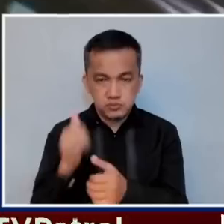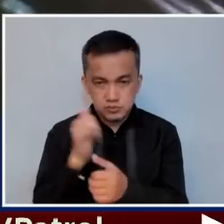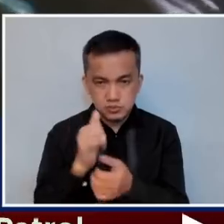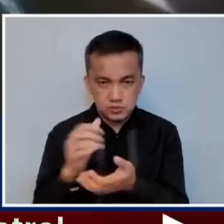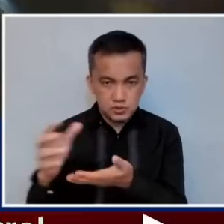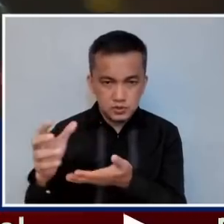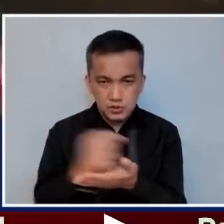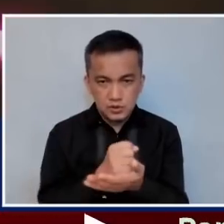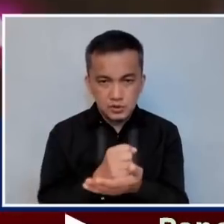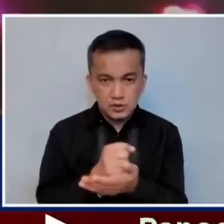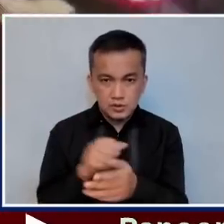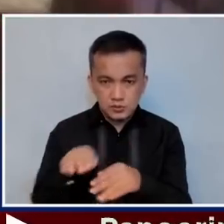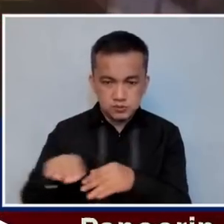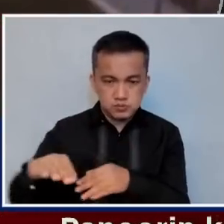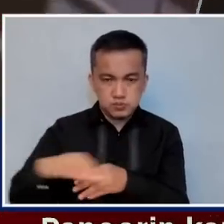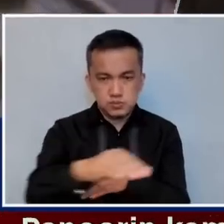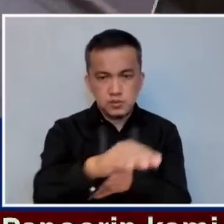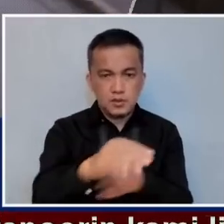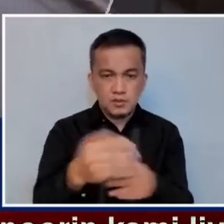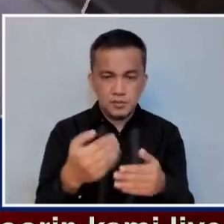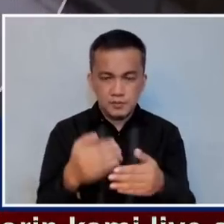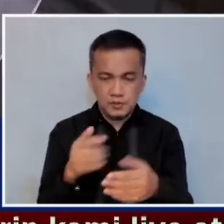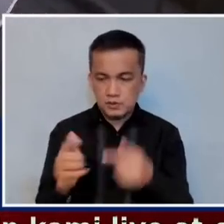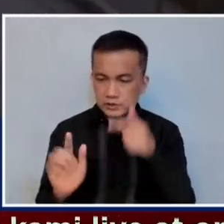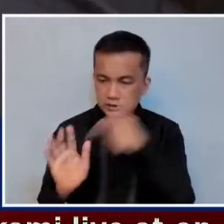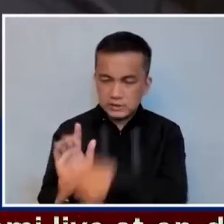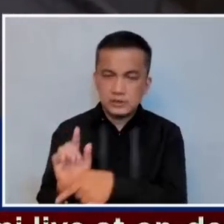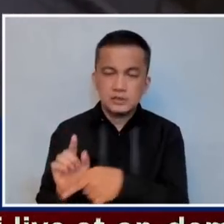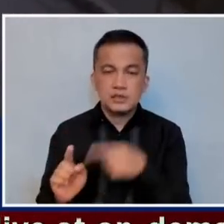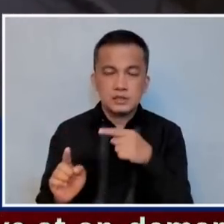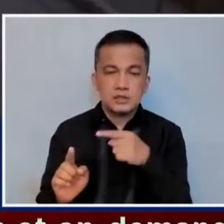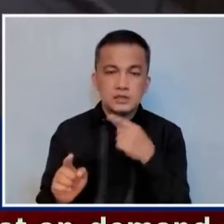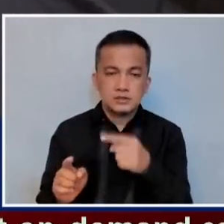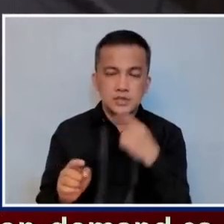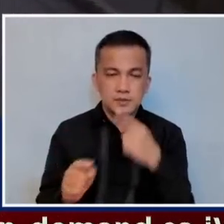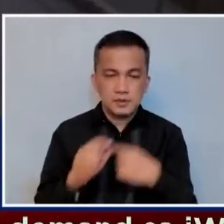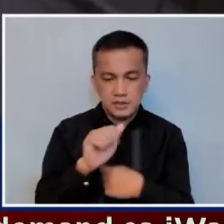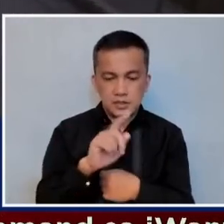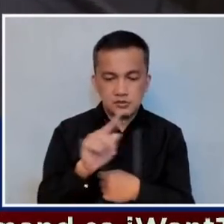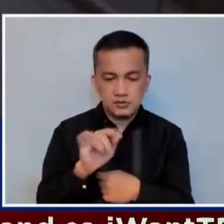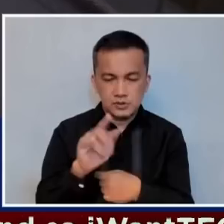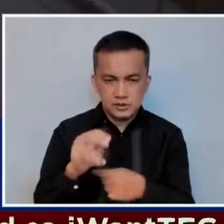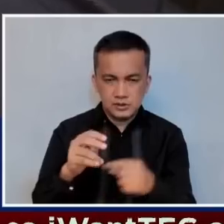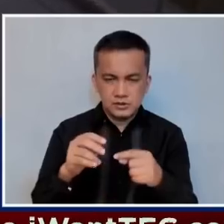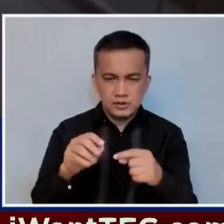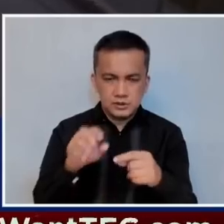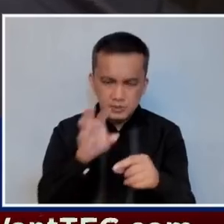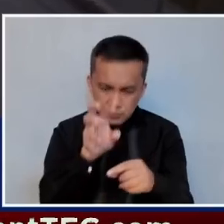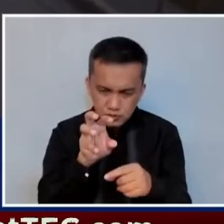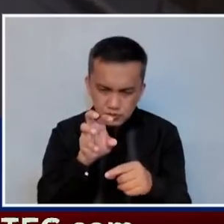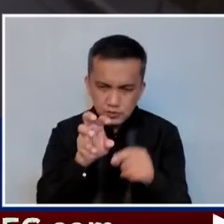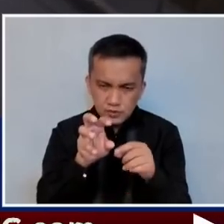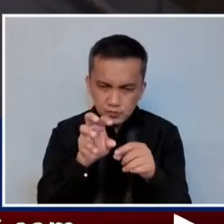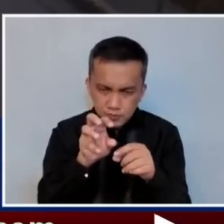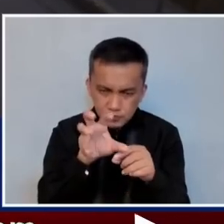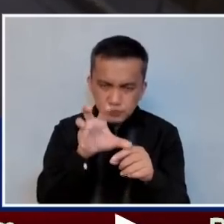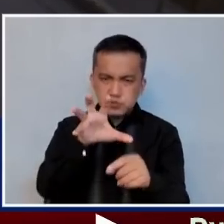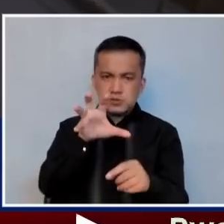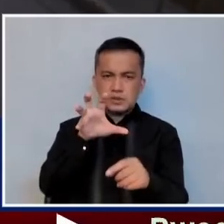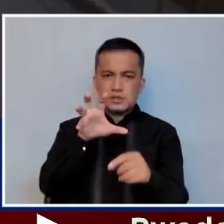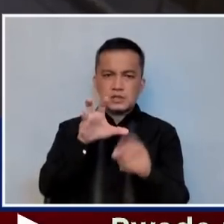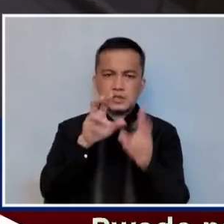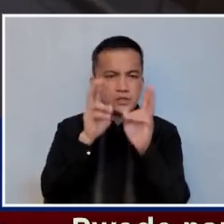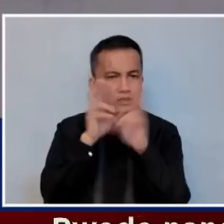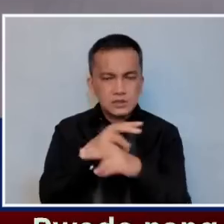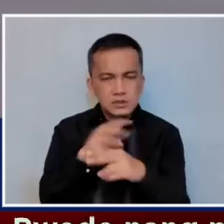Mabasa bago pinaslang. Pero ayon kay Azurin, ine-enhance pa nila ang mga nasabing video dahil hindi malinaw ang